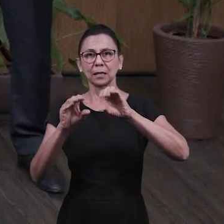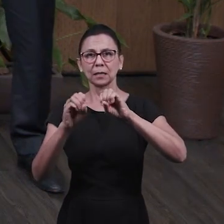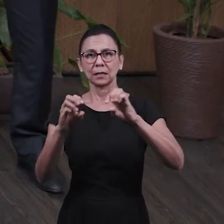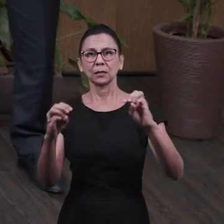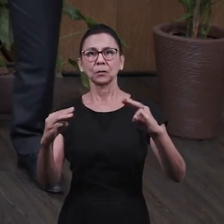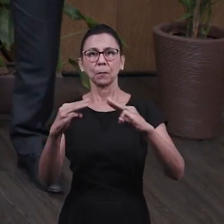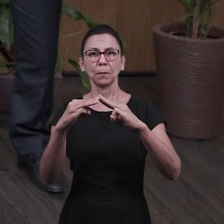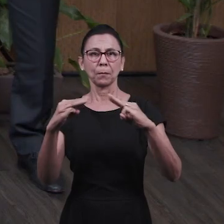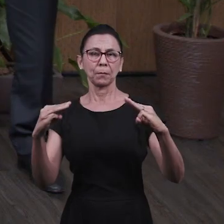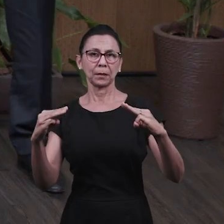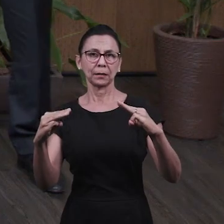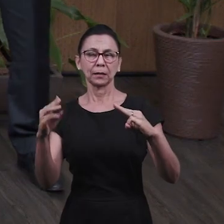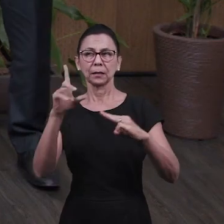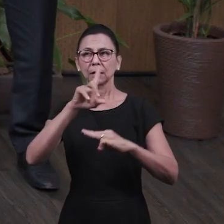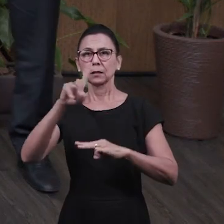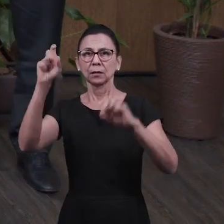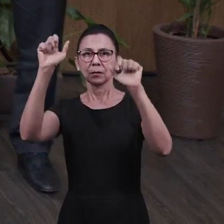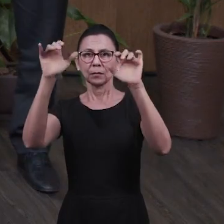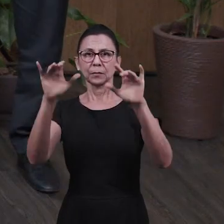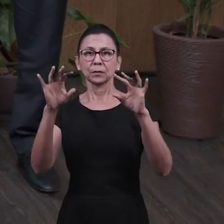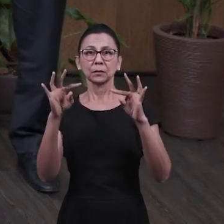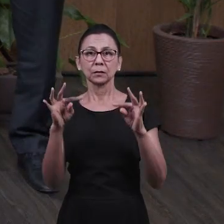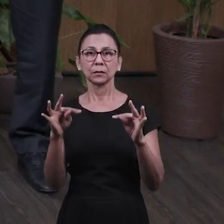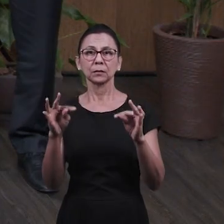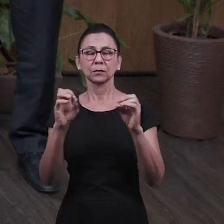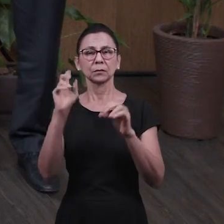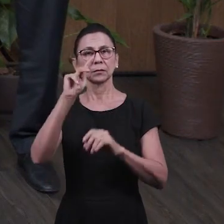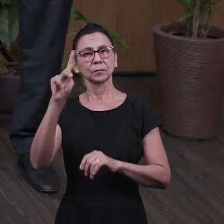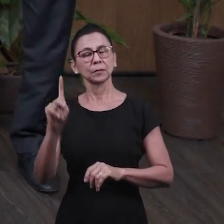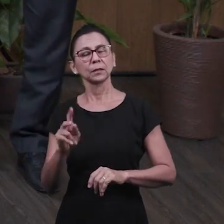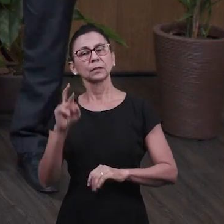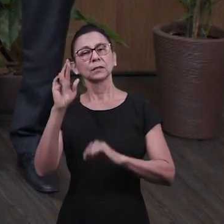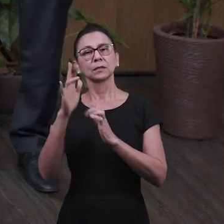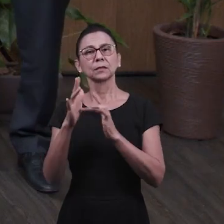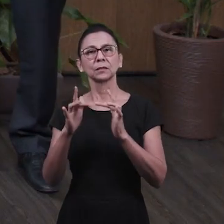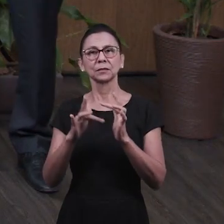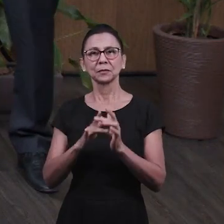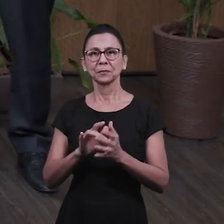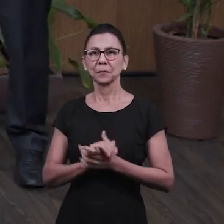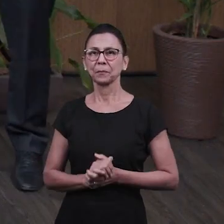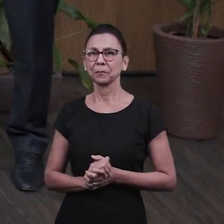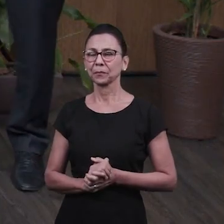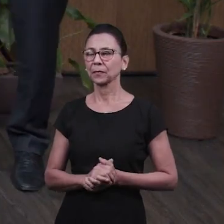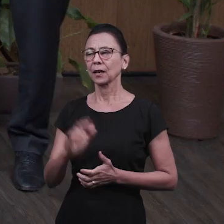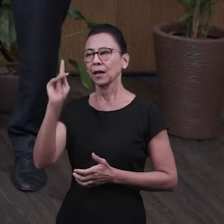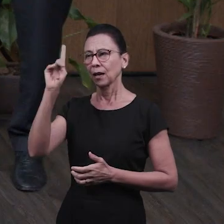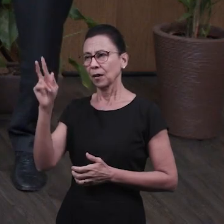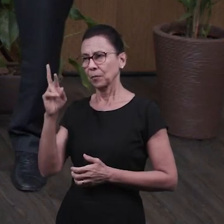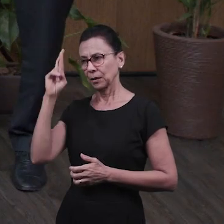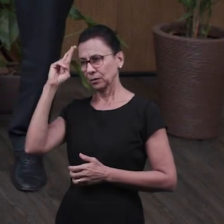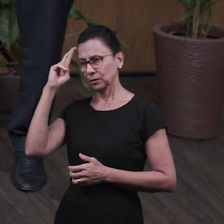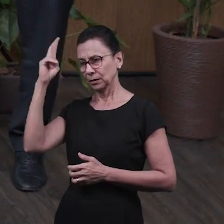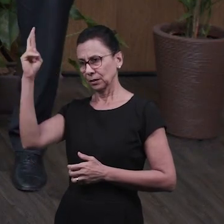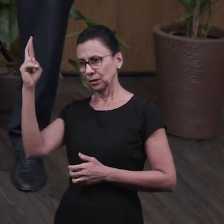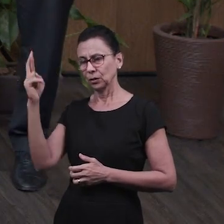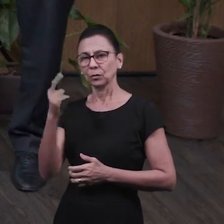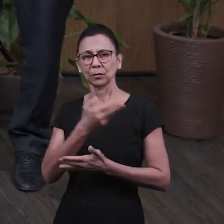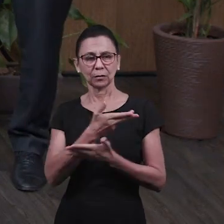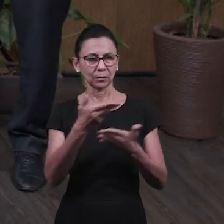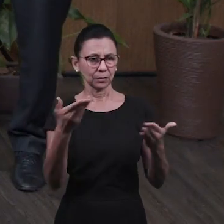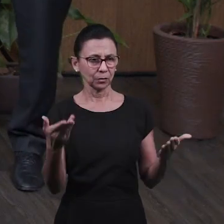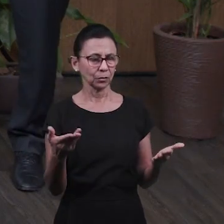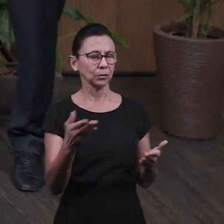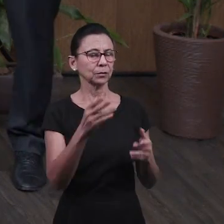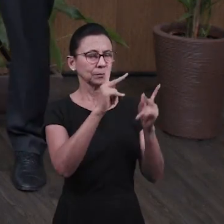Voici le volet Leçons du Manaïm. Que Dieu bénisse à tous dans la paix du Seigneur Jésus. Pasteur Sergio, la paix